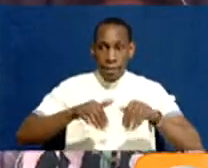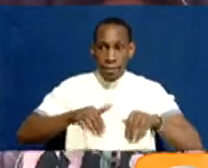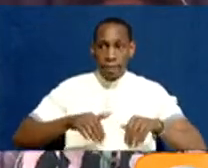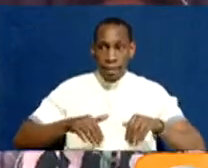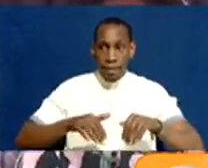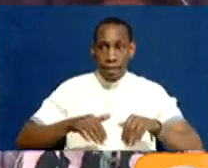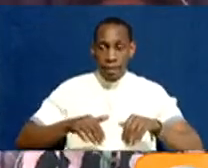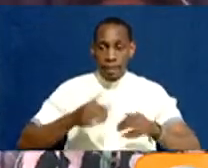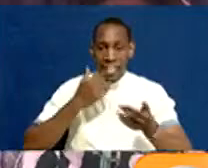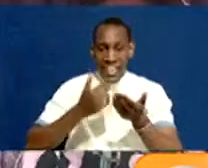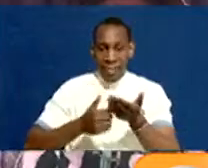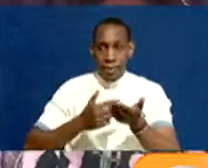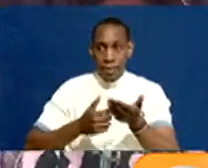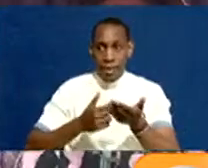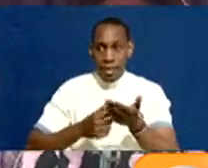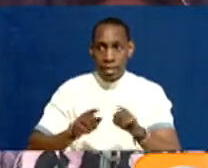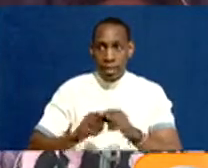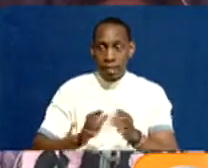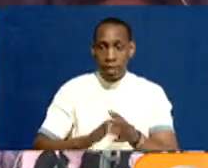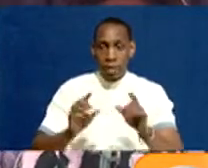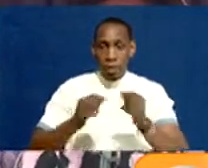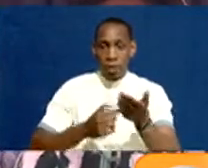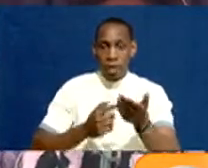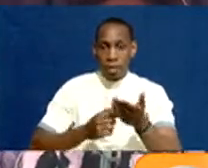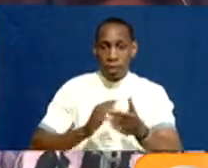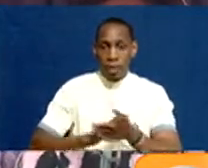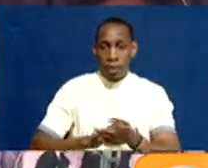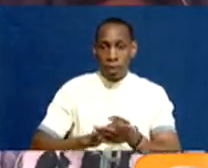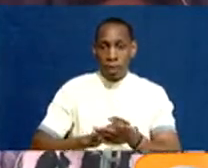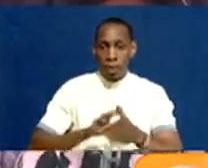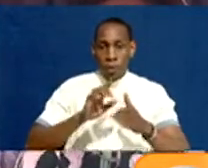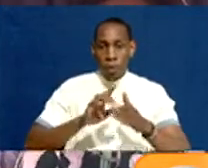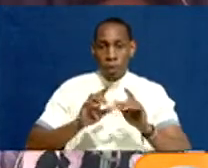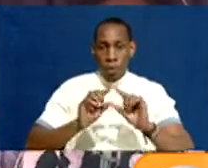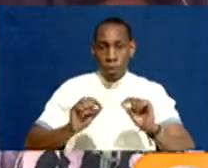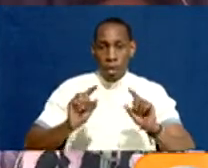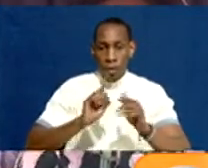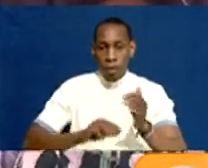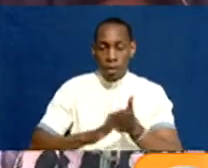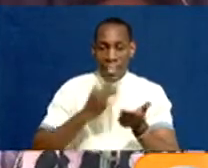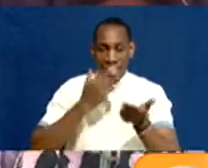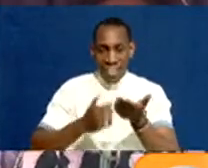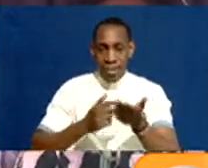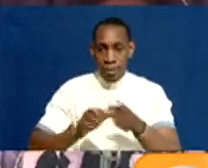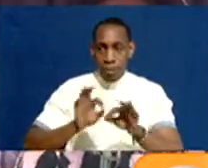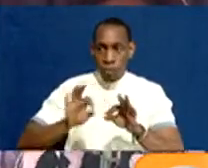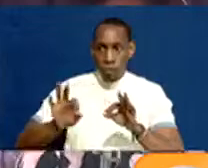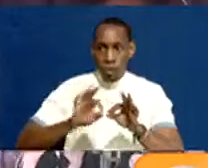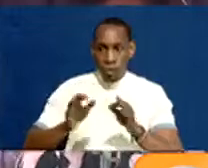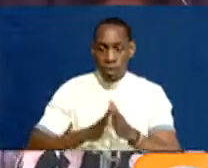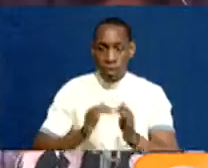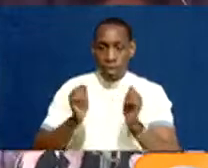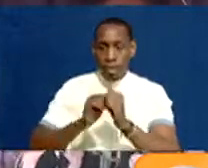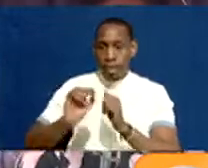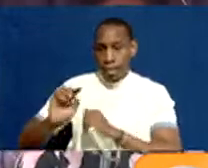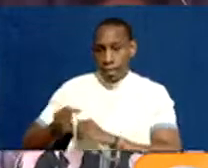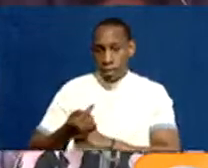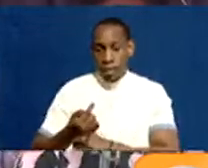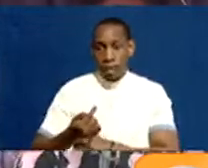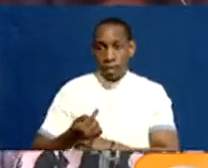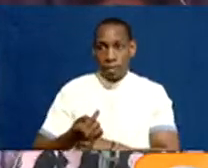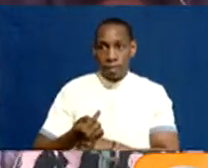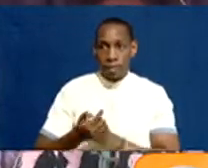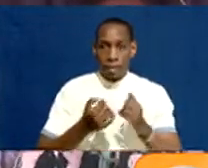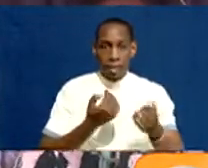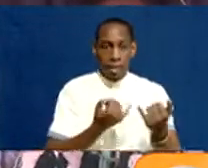wa mchele ama vile Waswahili wanasema mpunga, kuongeza eka 1,010